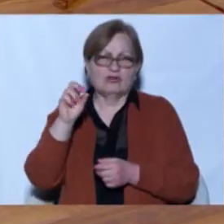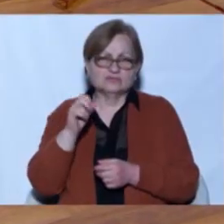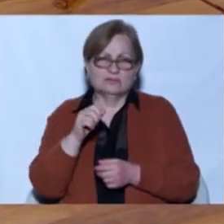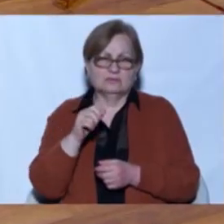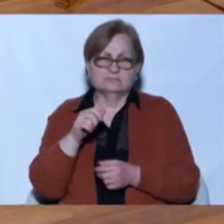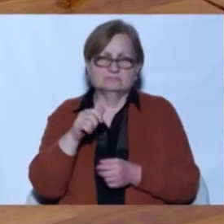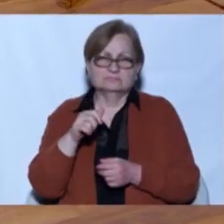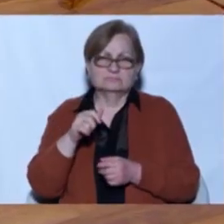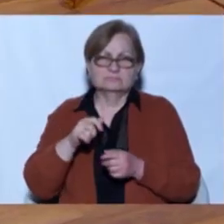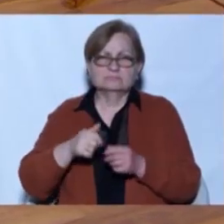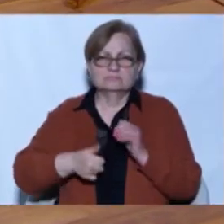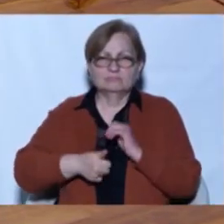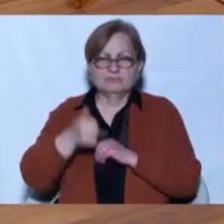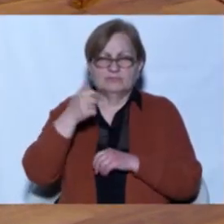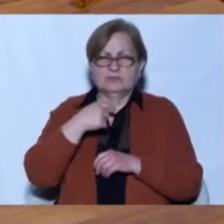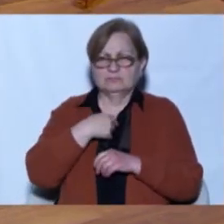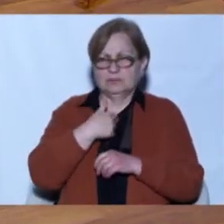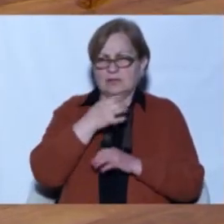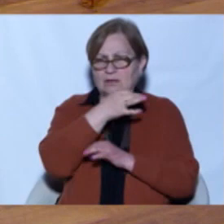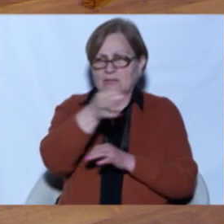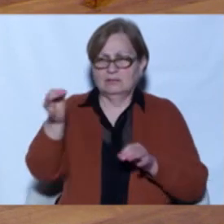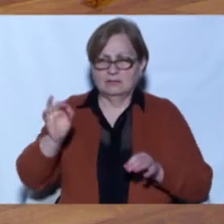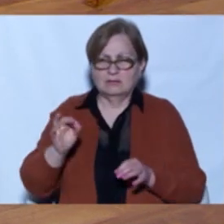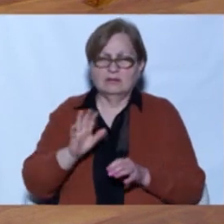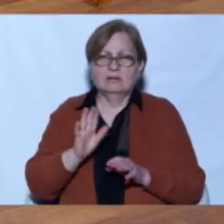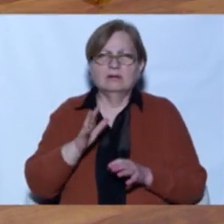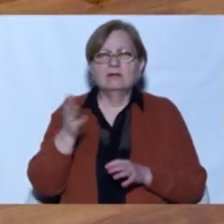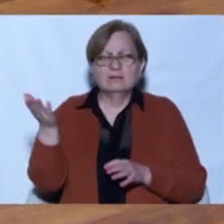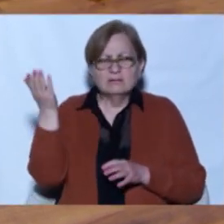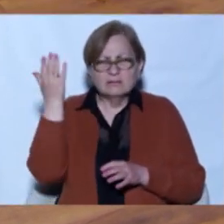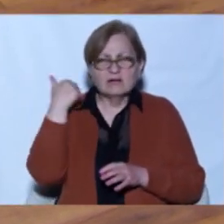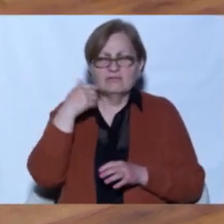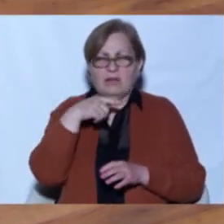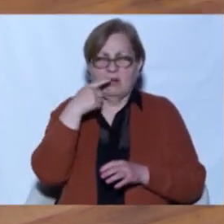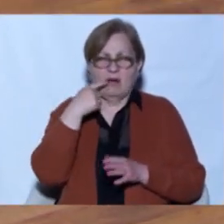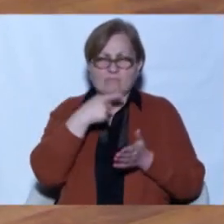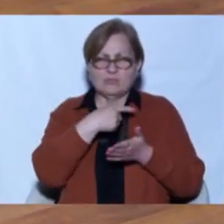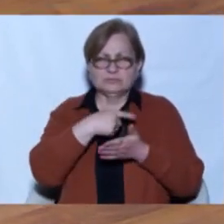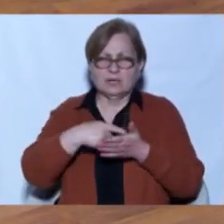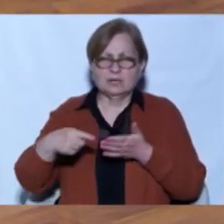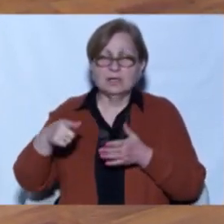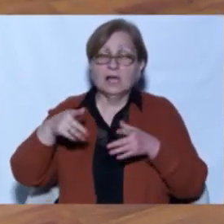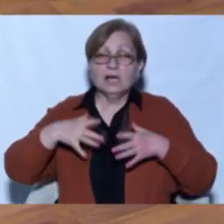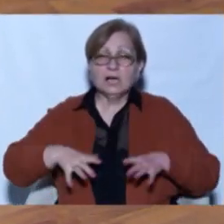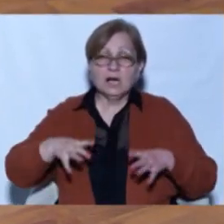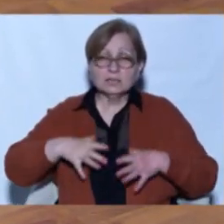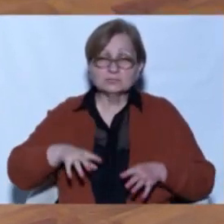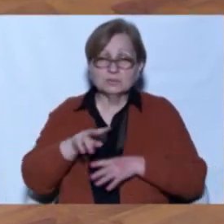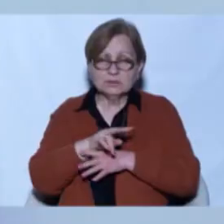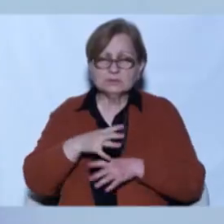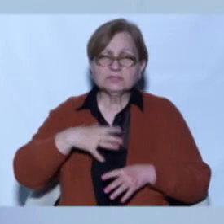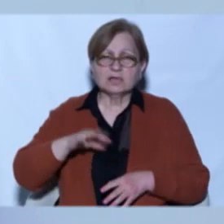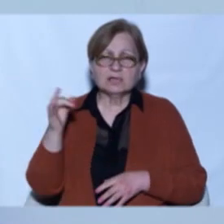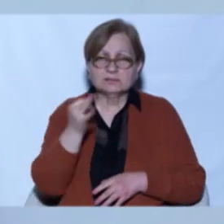ამას პირველად ცხადია, მე არ ვამბობ და ეს არაერთხელ აღნიშნულა, რომ არის ქართული ლიტერატურის, საქართველოს